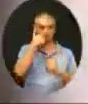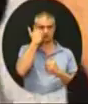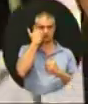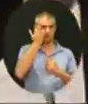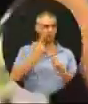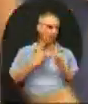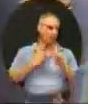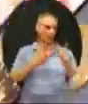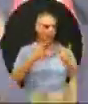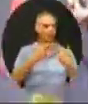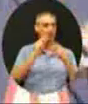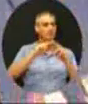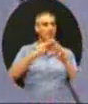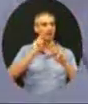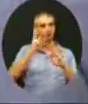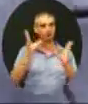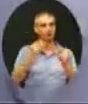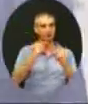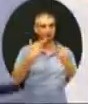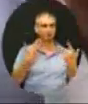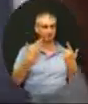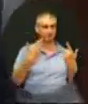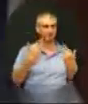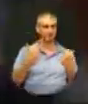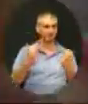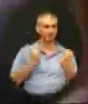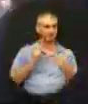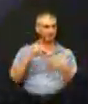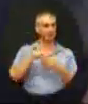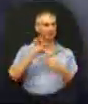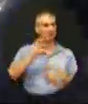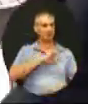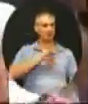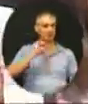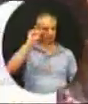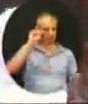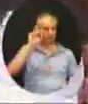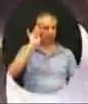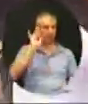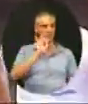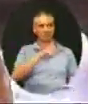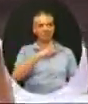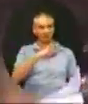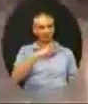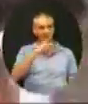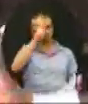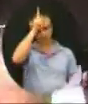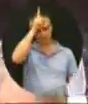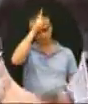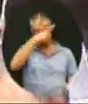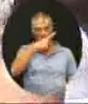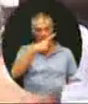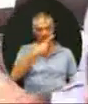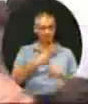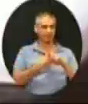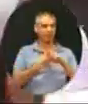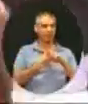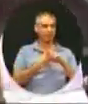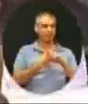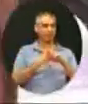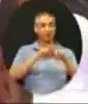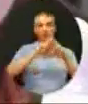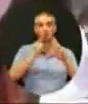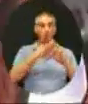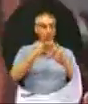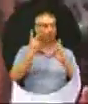שלחמו מלחמת העולם השנייה לצד בעלות הברית במסגרת צבעות בעלות הברית כנגד גרמניה הנאצית בכל